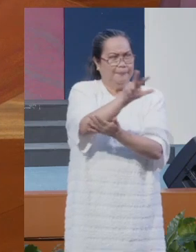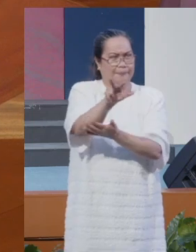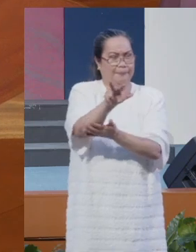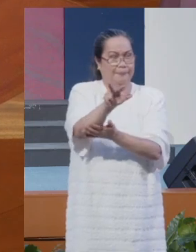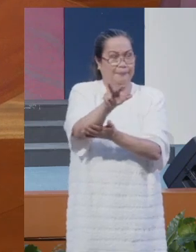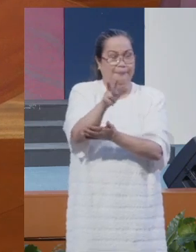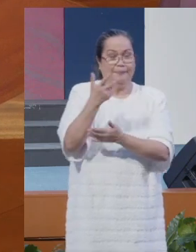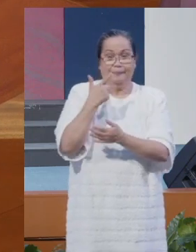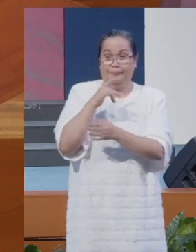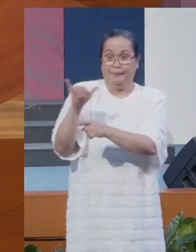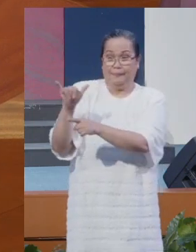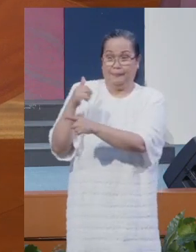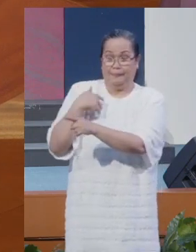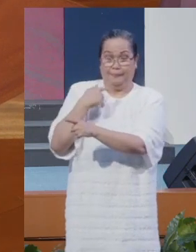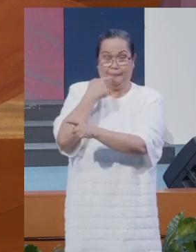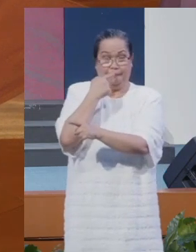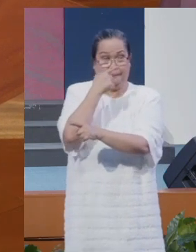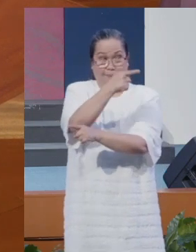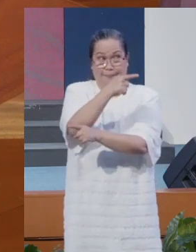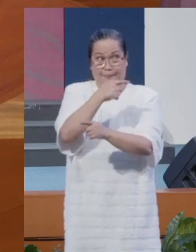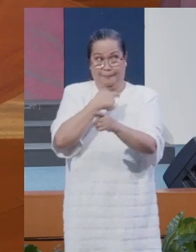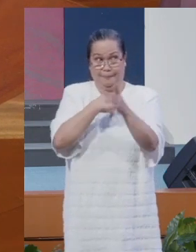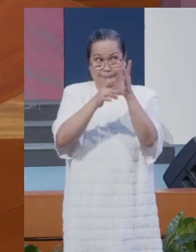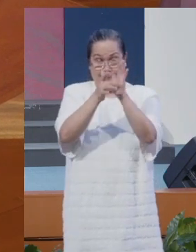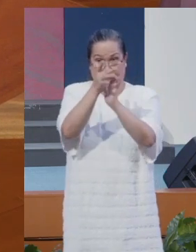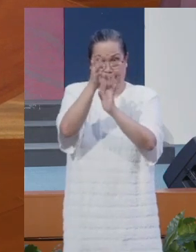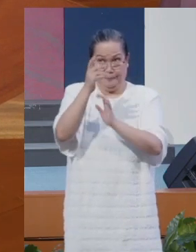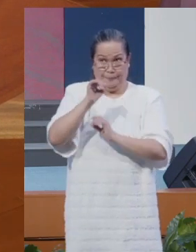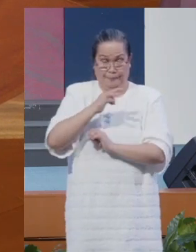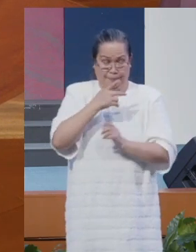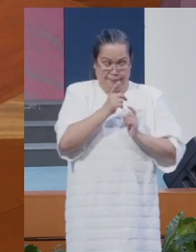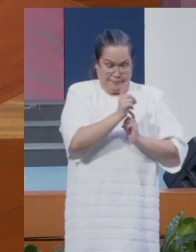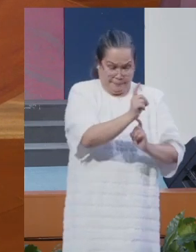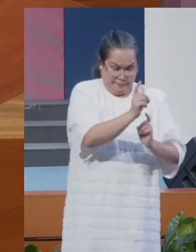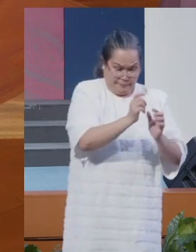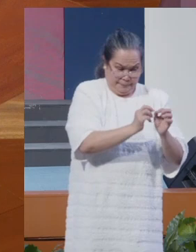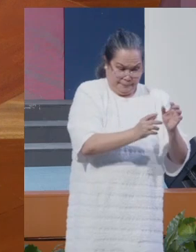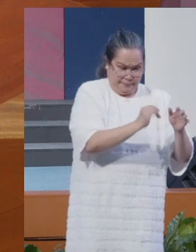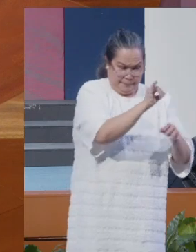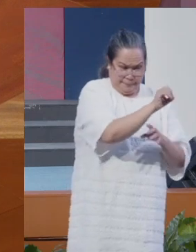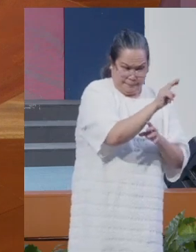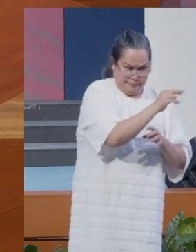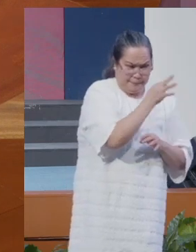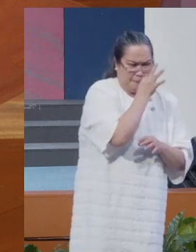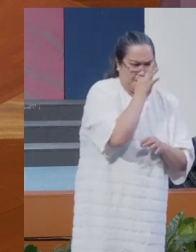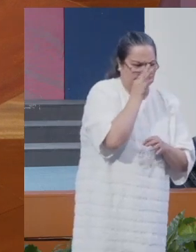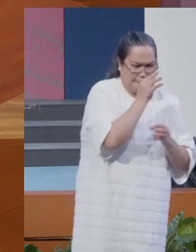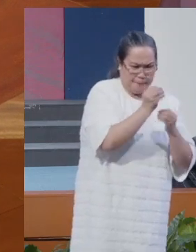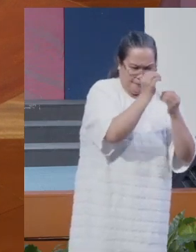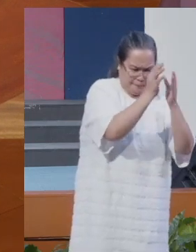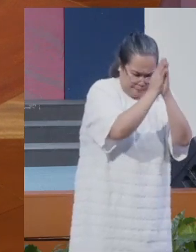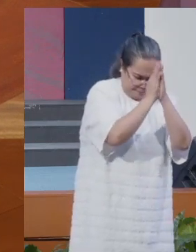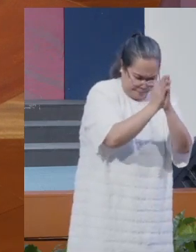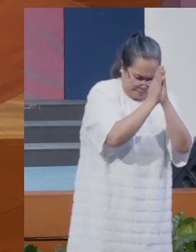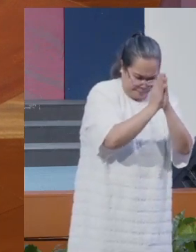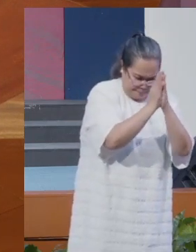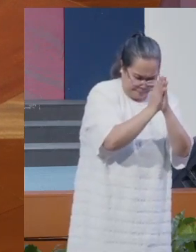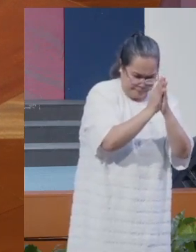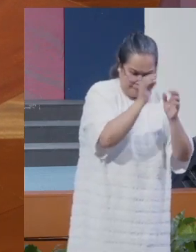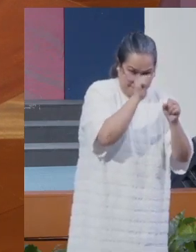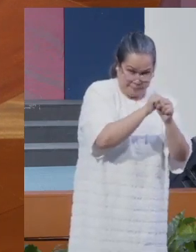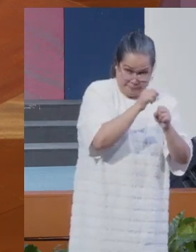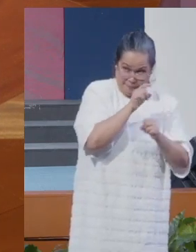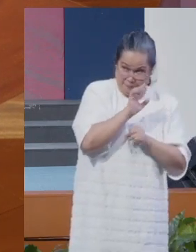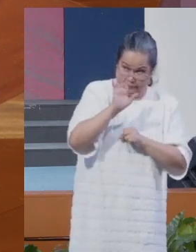"And they said to him, the disciples of John fast often and offer prayers, and so do